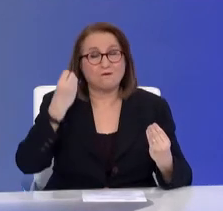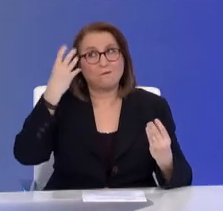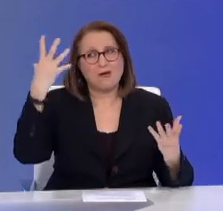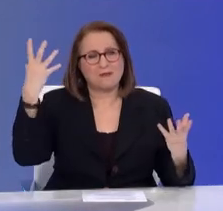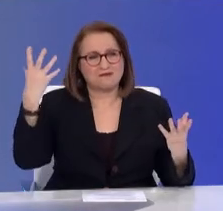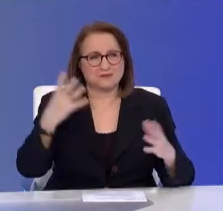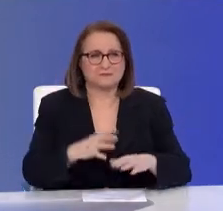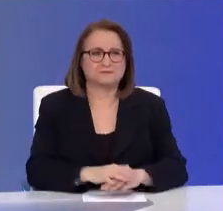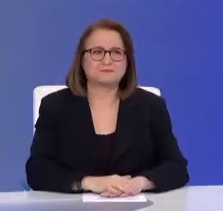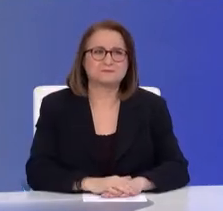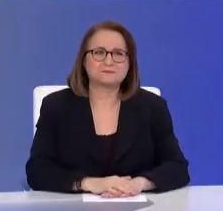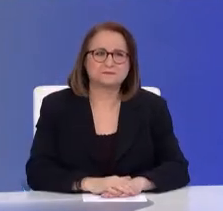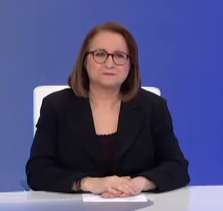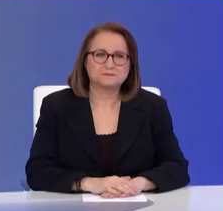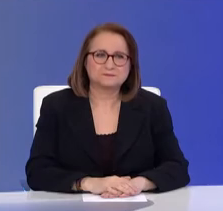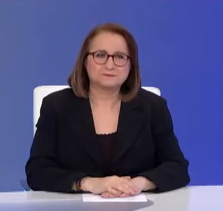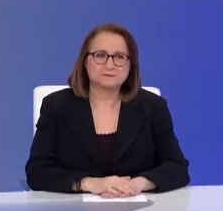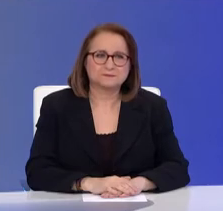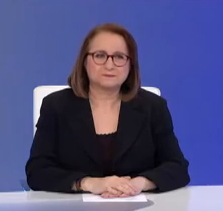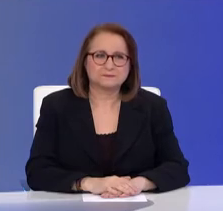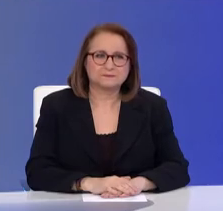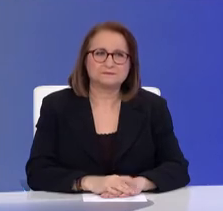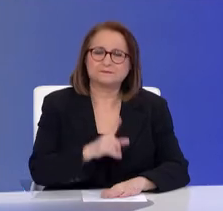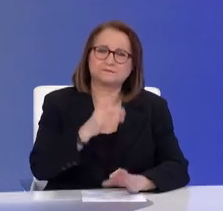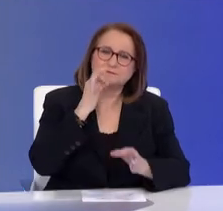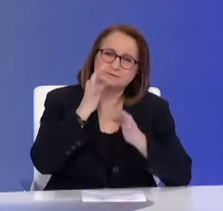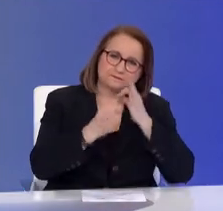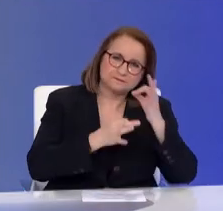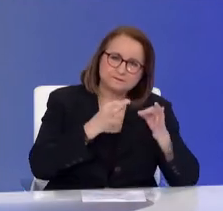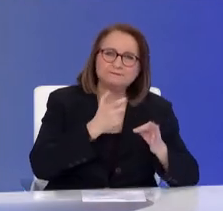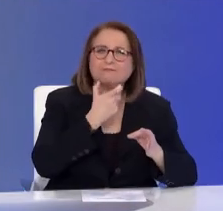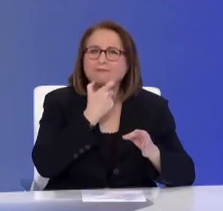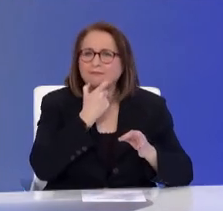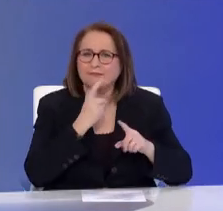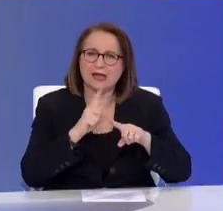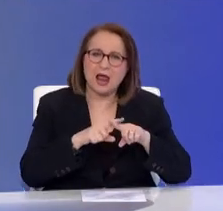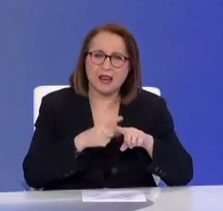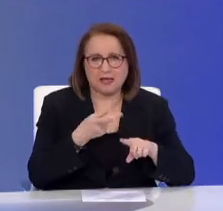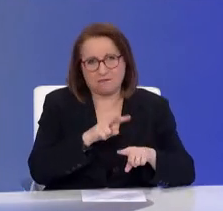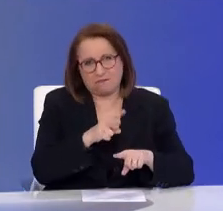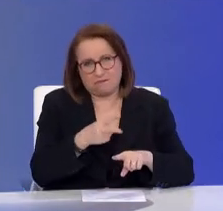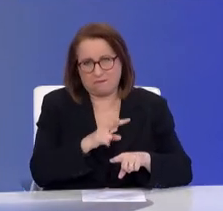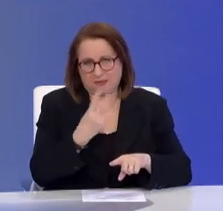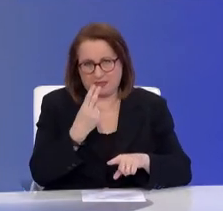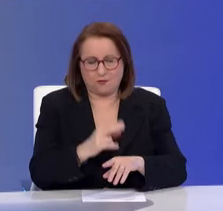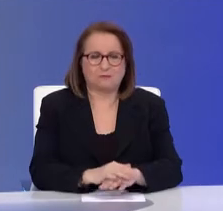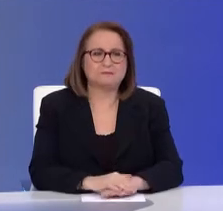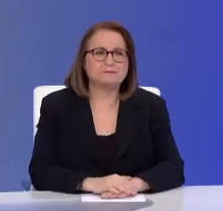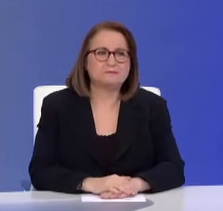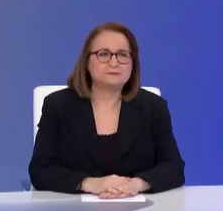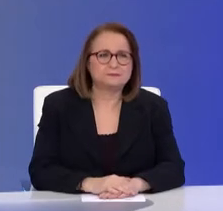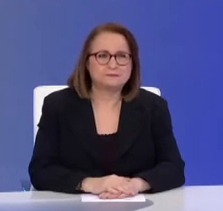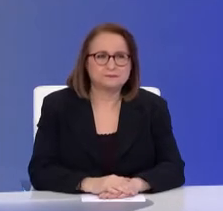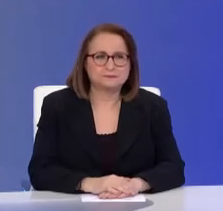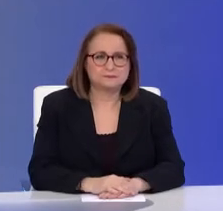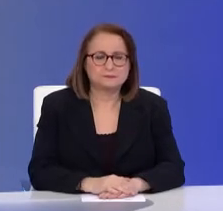Madam President, we thank you very much. Σας ευχαριστούμε, κυρία Πρόεδρε, για τα εμπνευσμένα